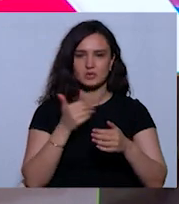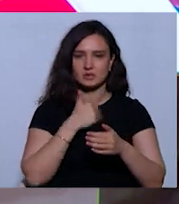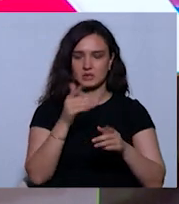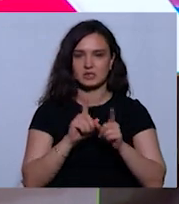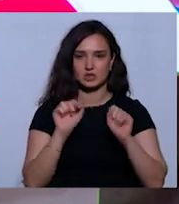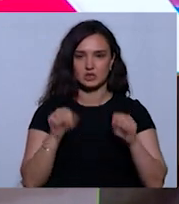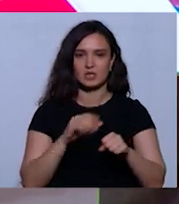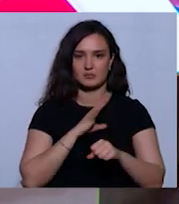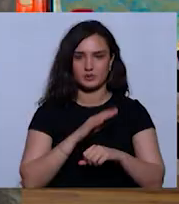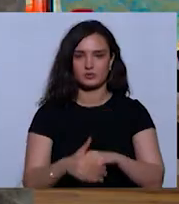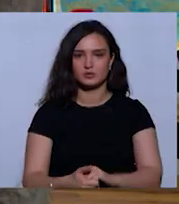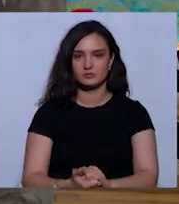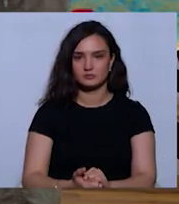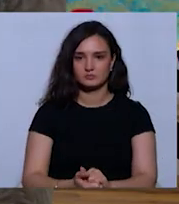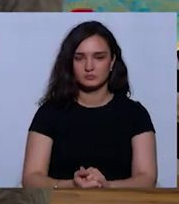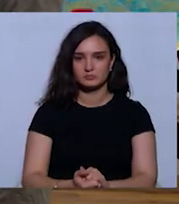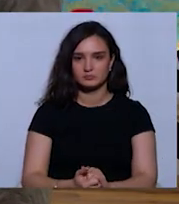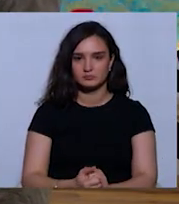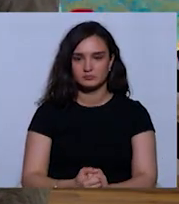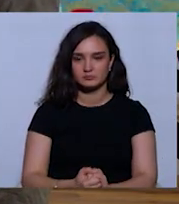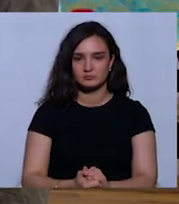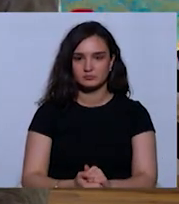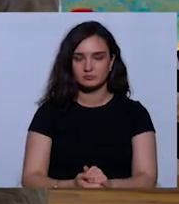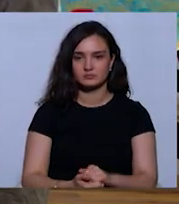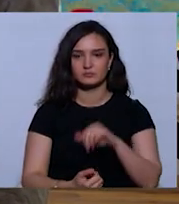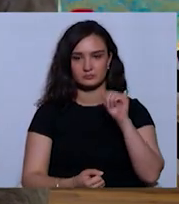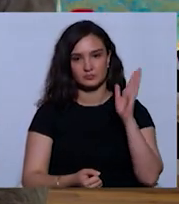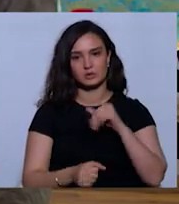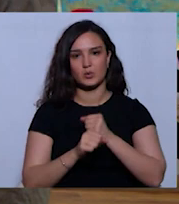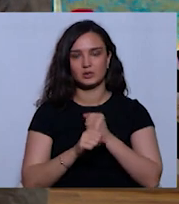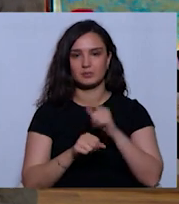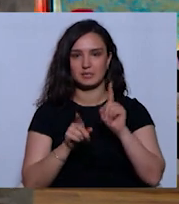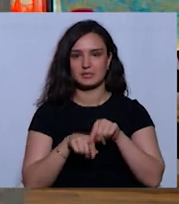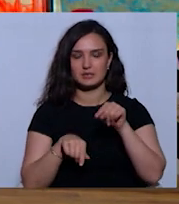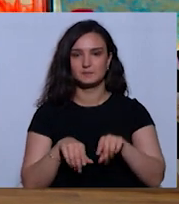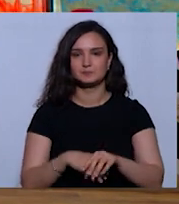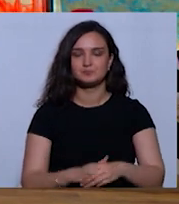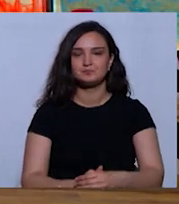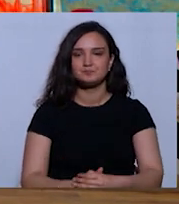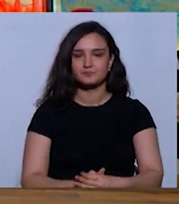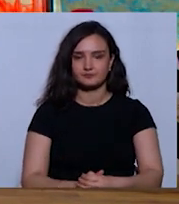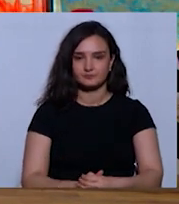ისეთი შეიძლება იყოს, ხო? მოდი ამ ძირს გავუკეთებ. ესე